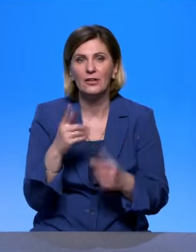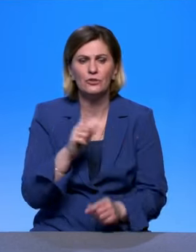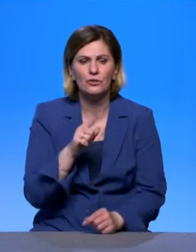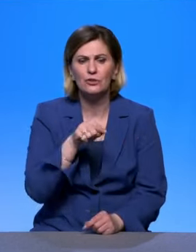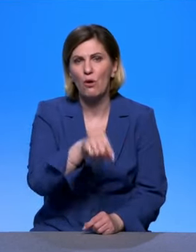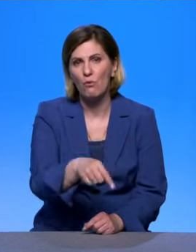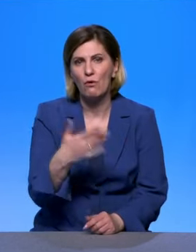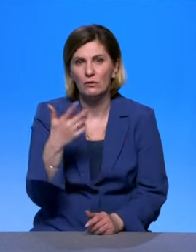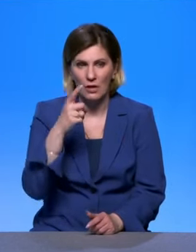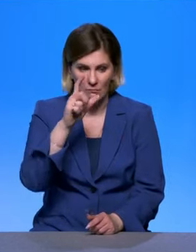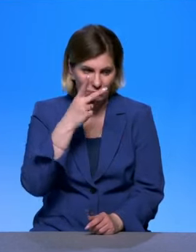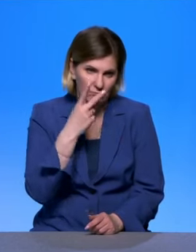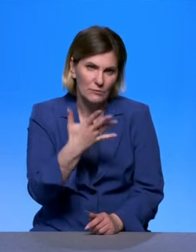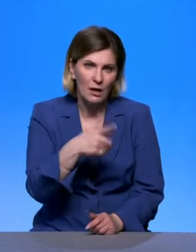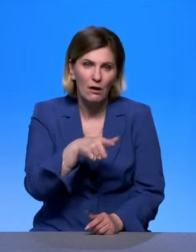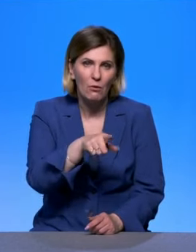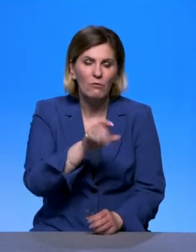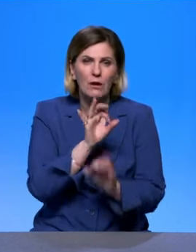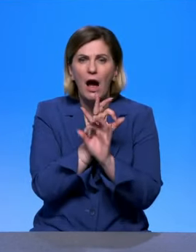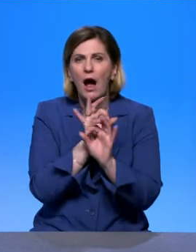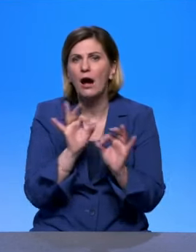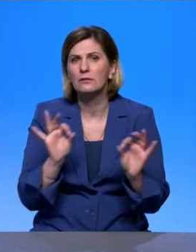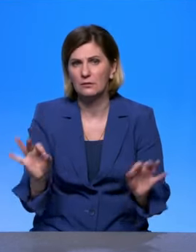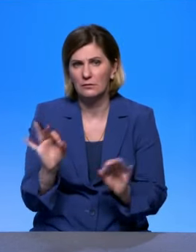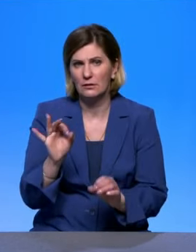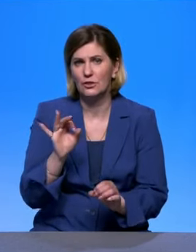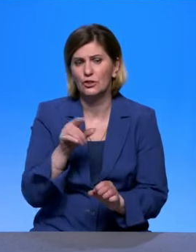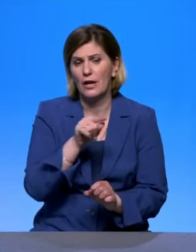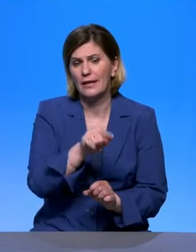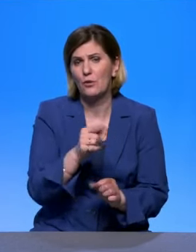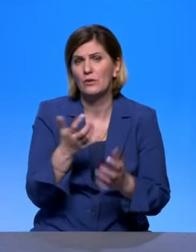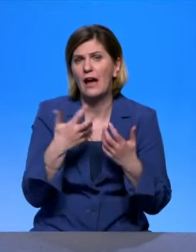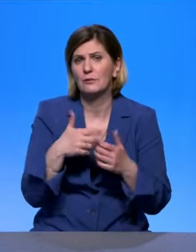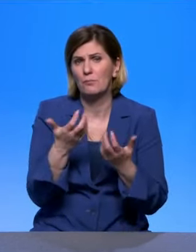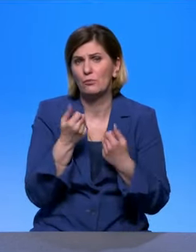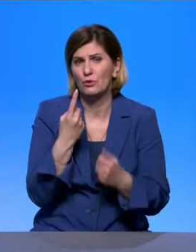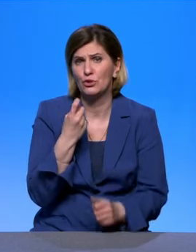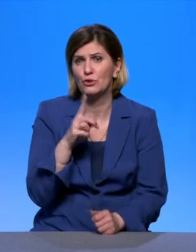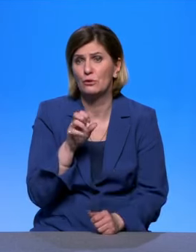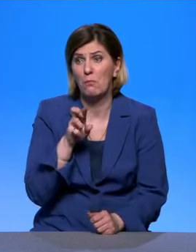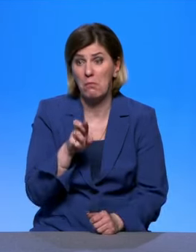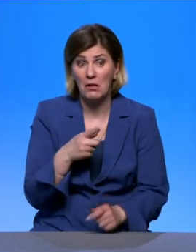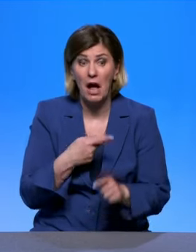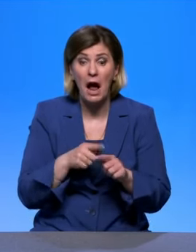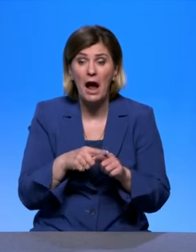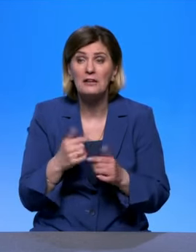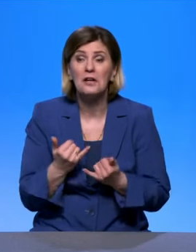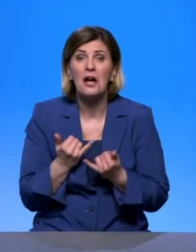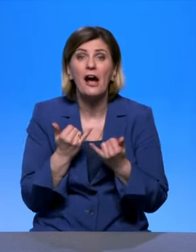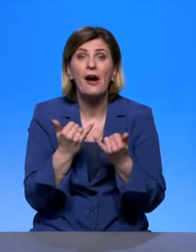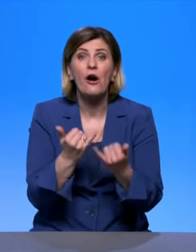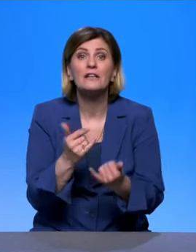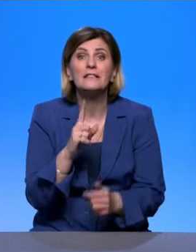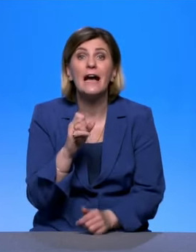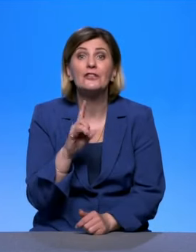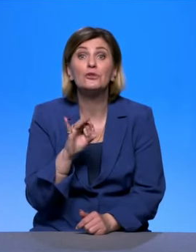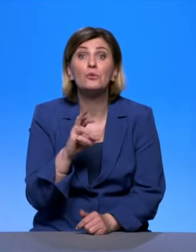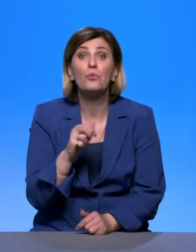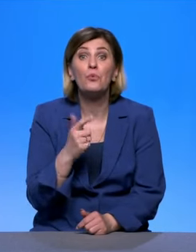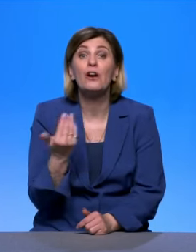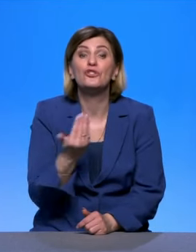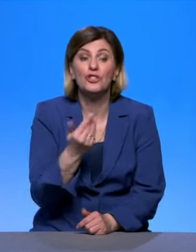суперпобедитель, супермедалист и супер-супер, он свои 100 баллов получил, так в этом заслуга непонятна. То ли школа, то ли репетитор, то ли родители, то ли его